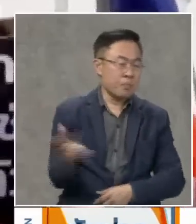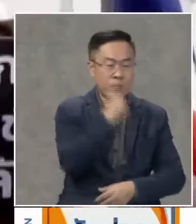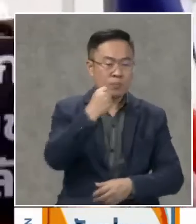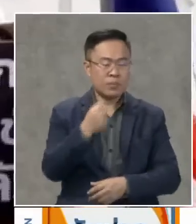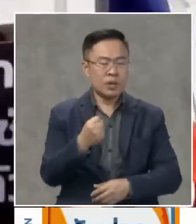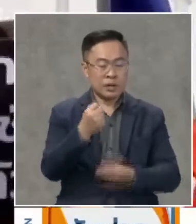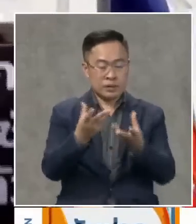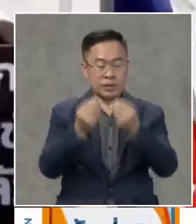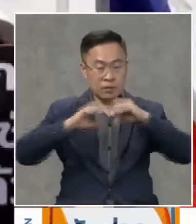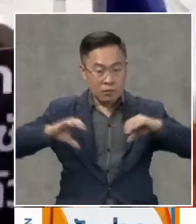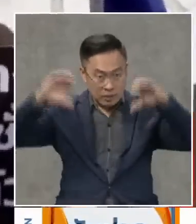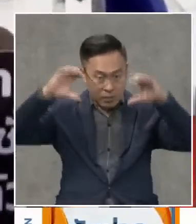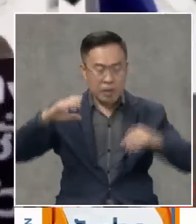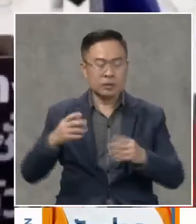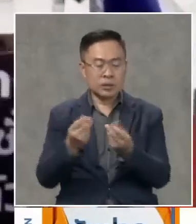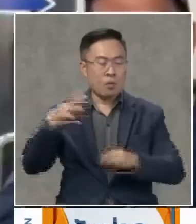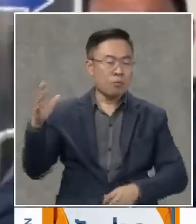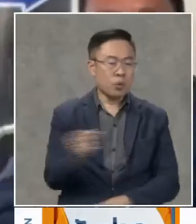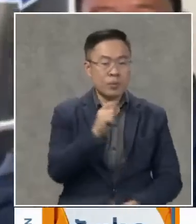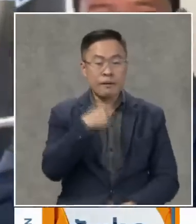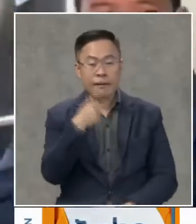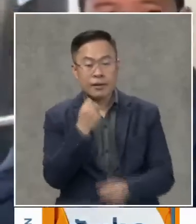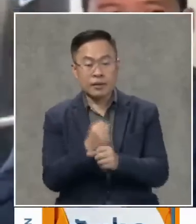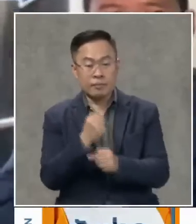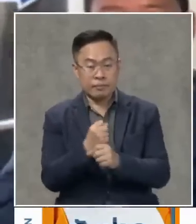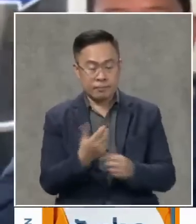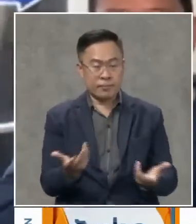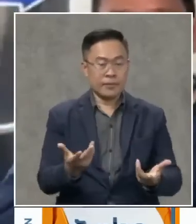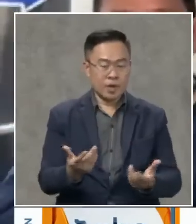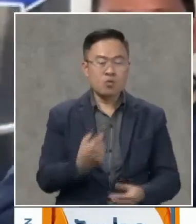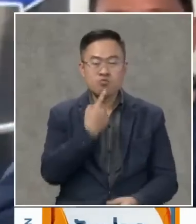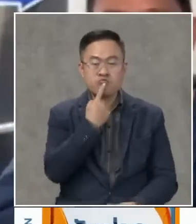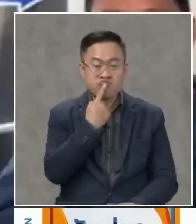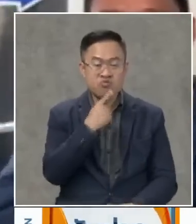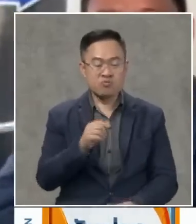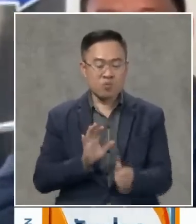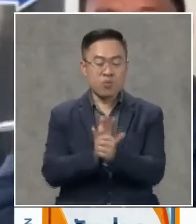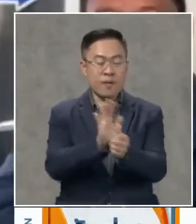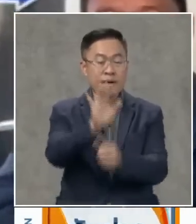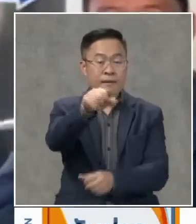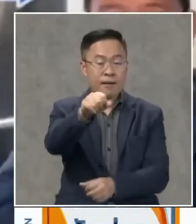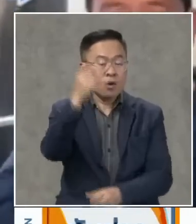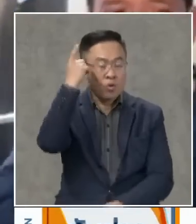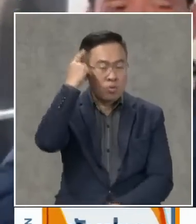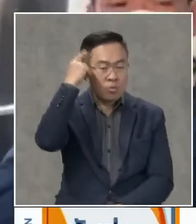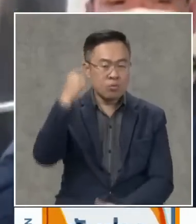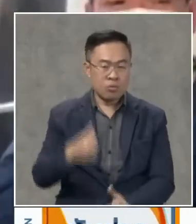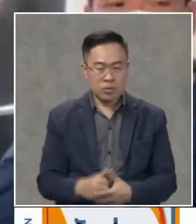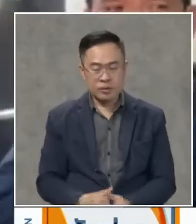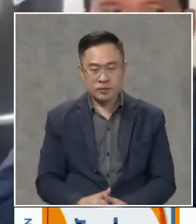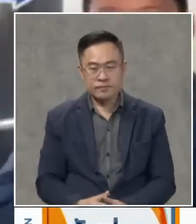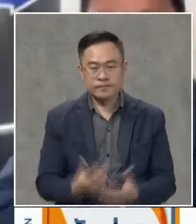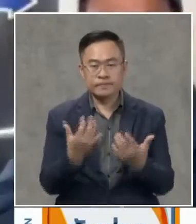คะแล้วก็บอกว่าอย่าไปพึ่งจมูกคนอื่นหายใจเลยโตจนป่านนี้แล้ว นี่นะคะก็เดือดทีเดียวแล้วค่ะการไปคมนาคมของคุ